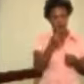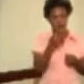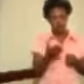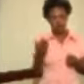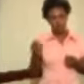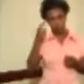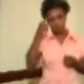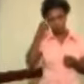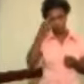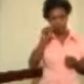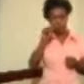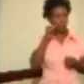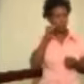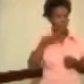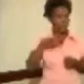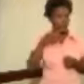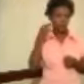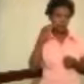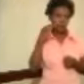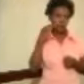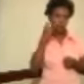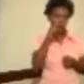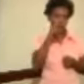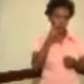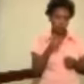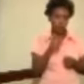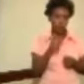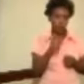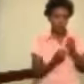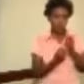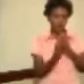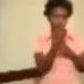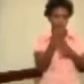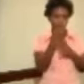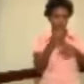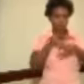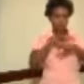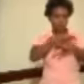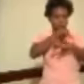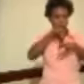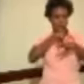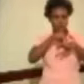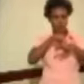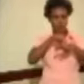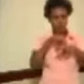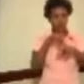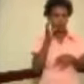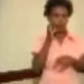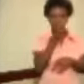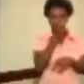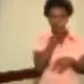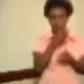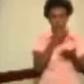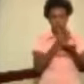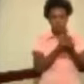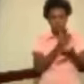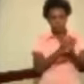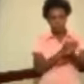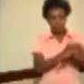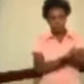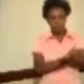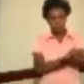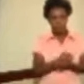Mme Maniga, il faut relever notre production, la production nationale, pour faire l'équilibre avec les importations. Pour Martelly, il